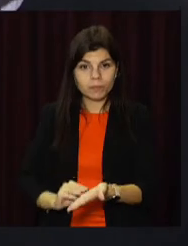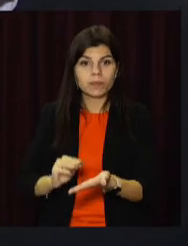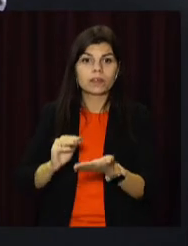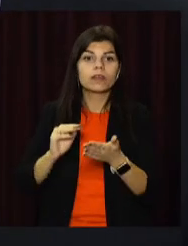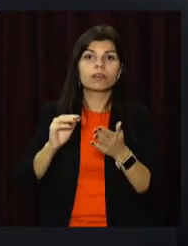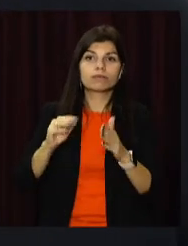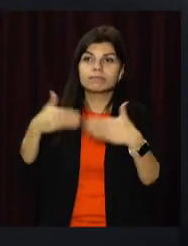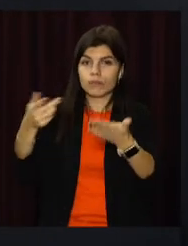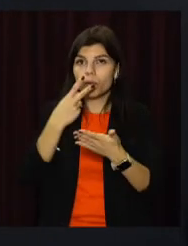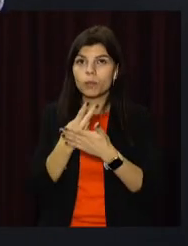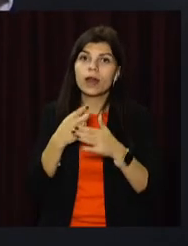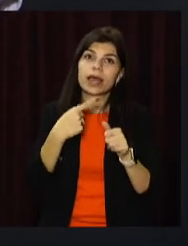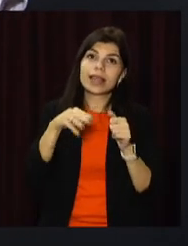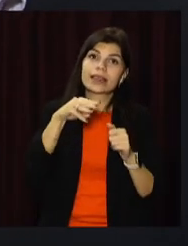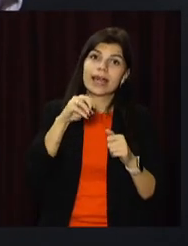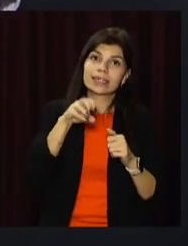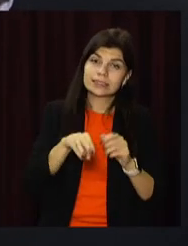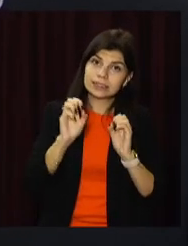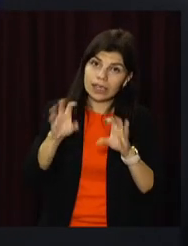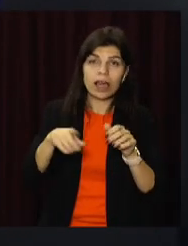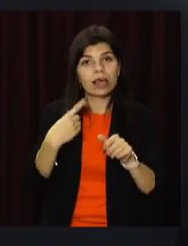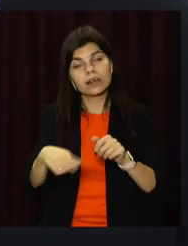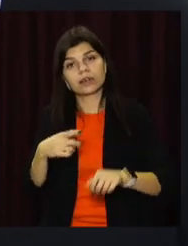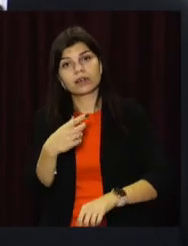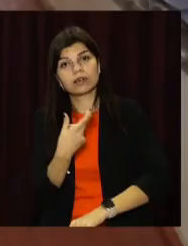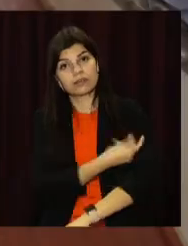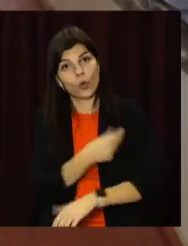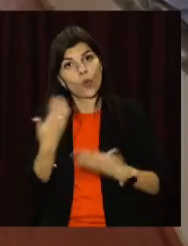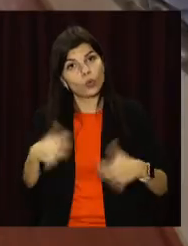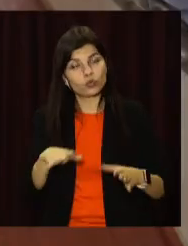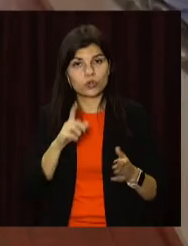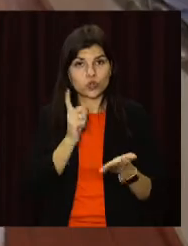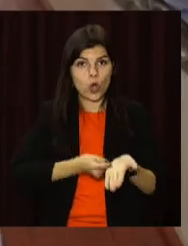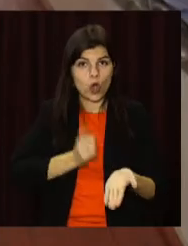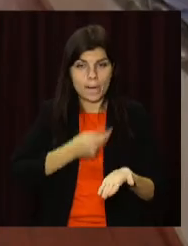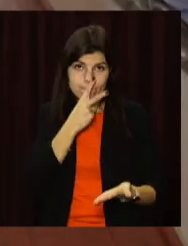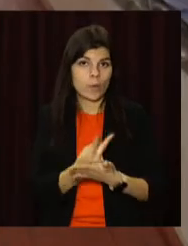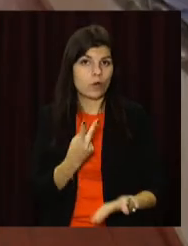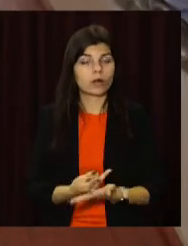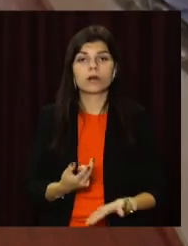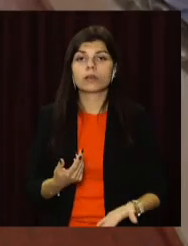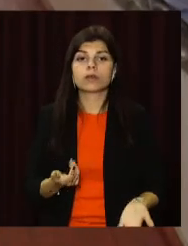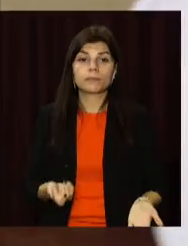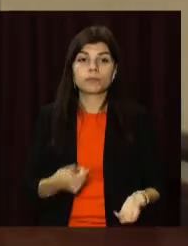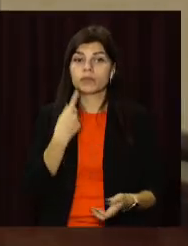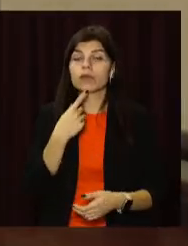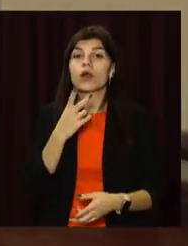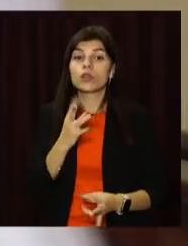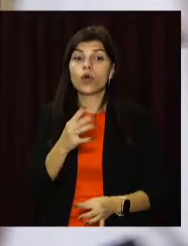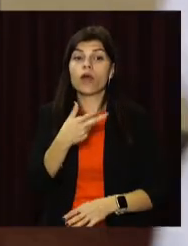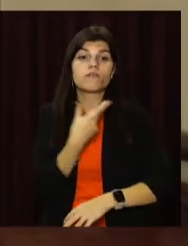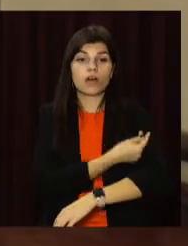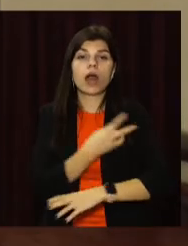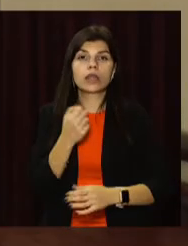или вакцинацию. Уже ж так ты не попадешь ни на сбор, никуда. При цьому наставники відзначають, вакцинація не